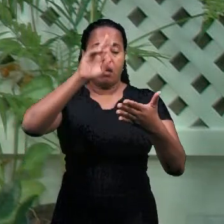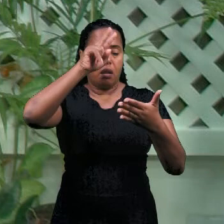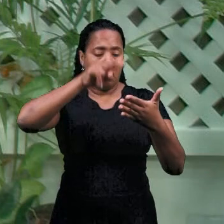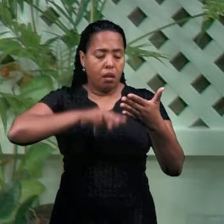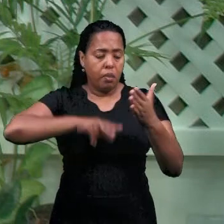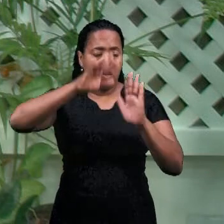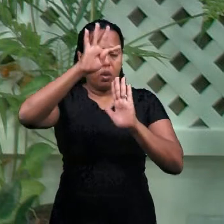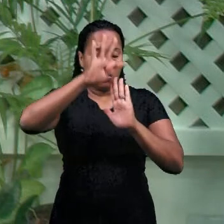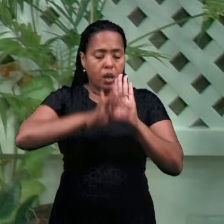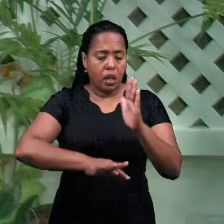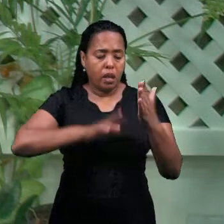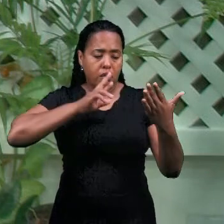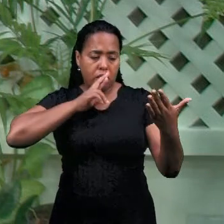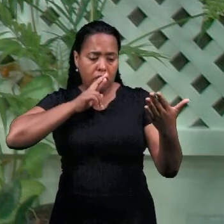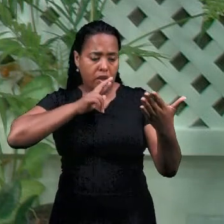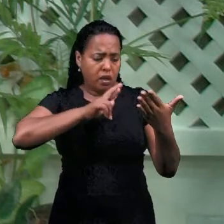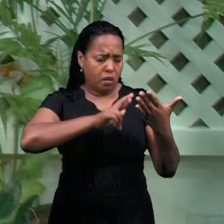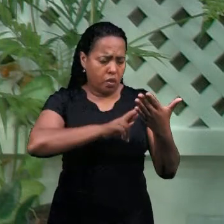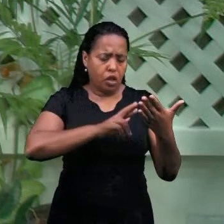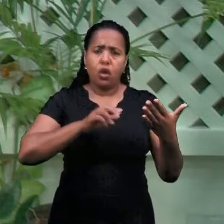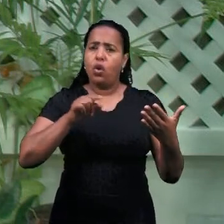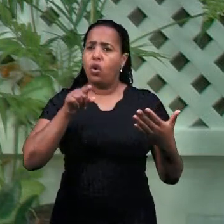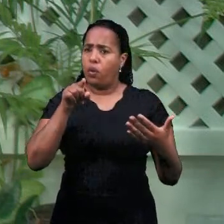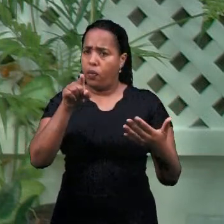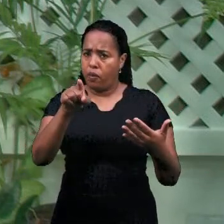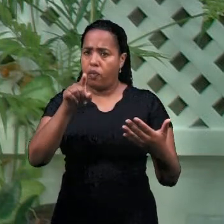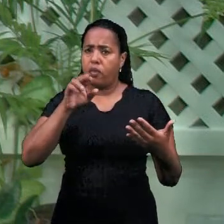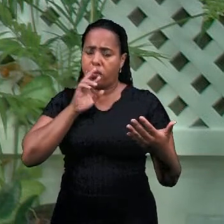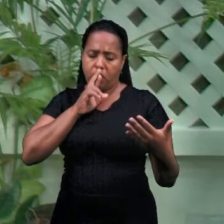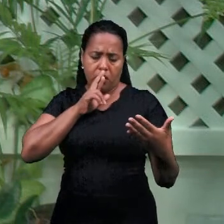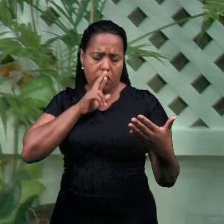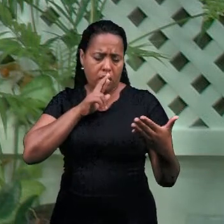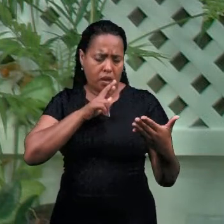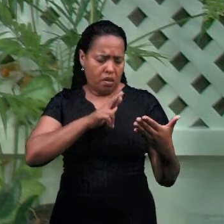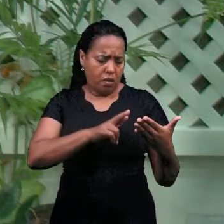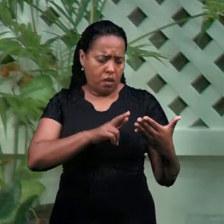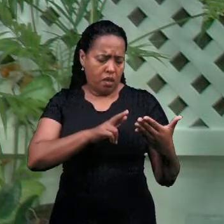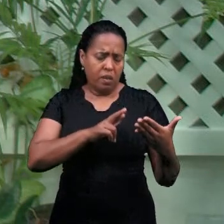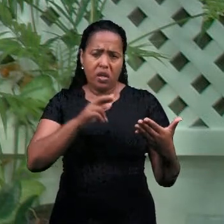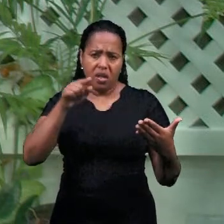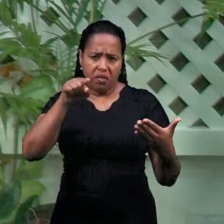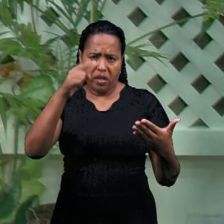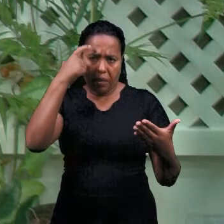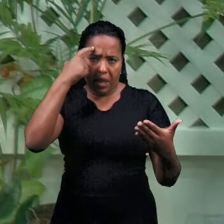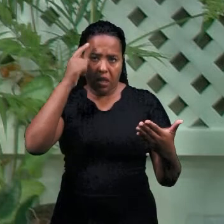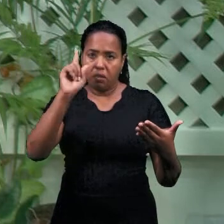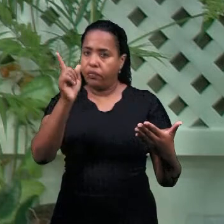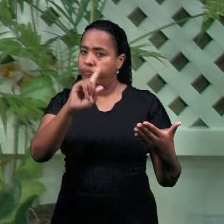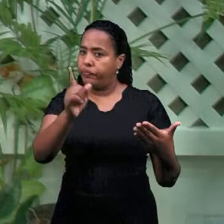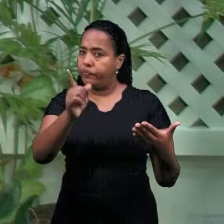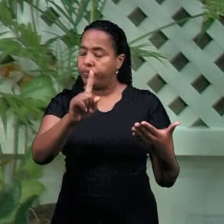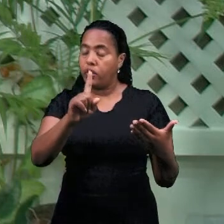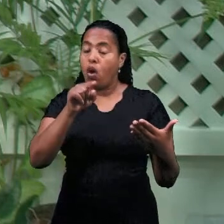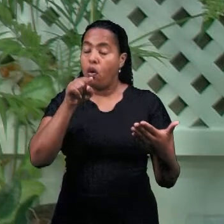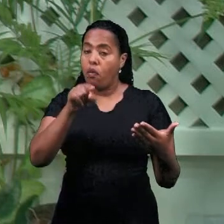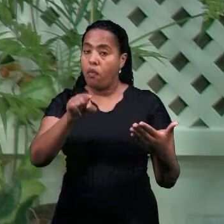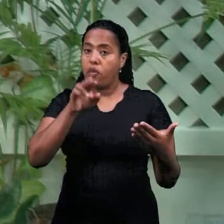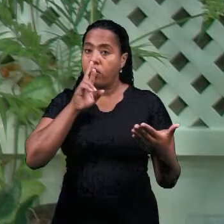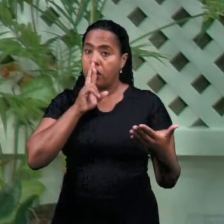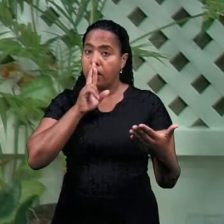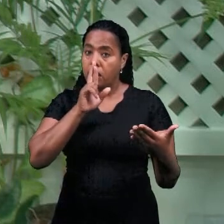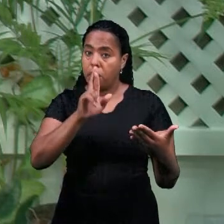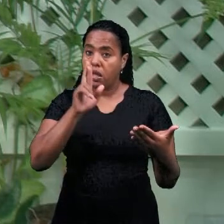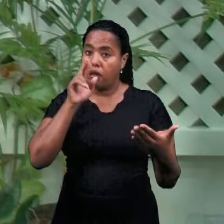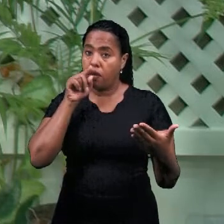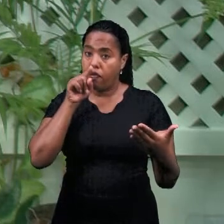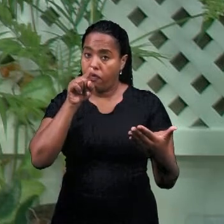tu réponds. Tu n'es pas en train de répondre ce que tu penses. Tu es en train de répondre ce que tu as